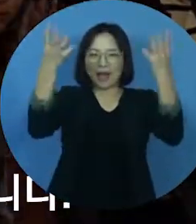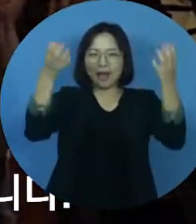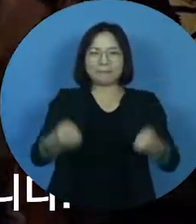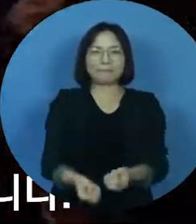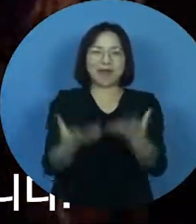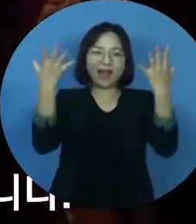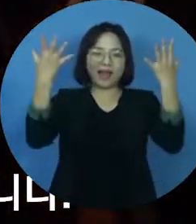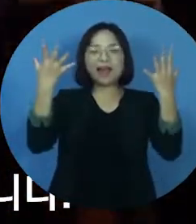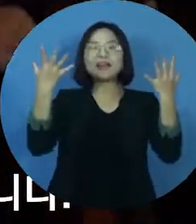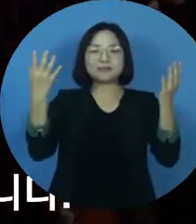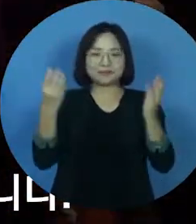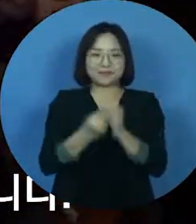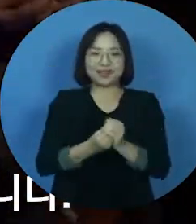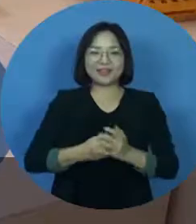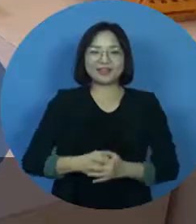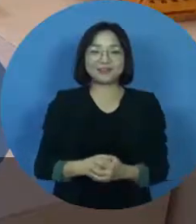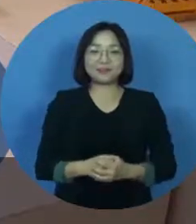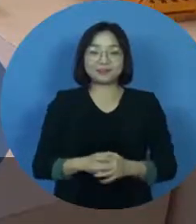화려하게 마무리되었습니다.